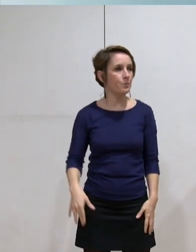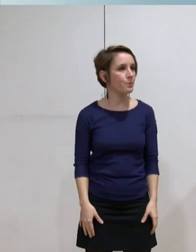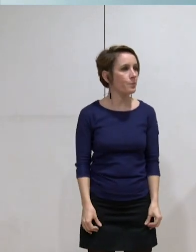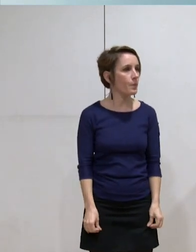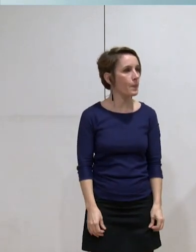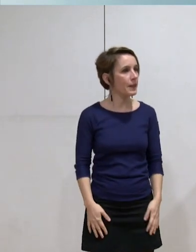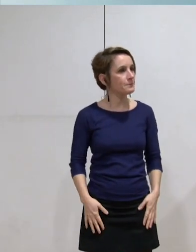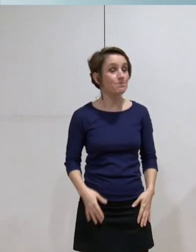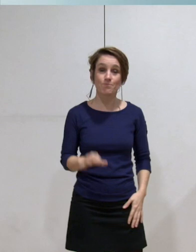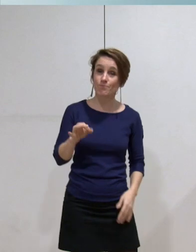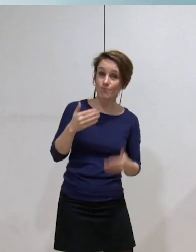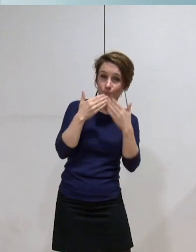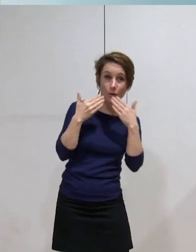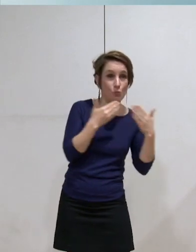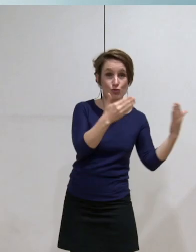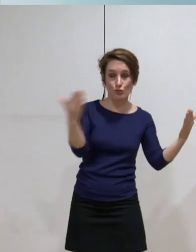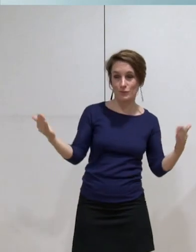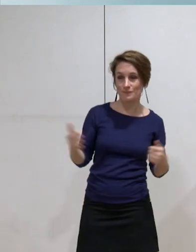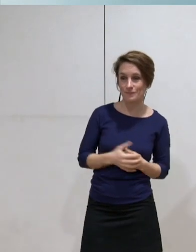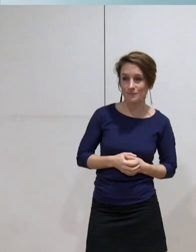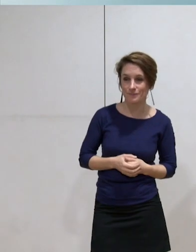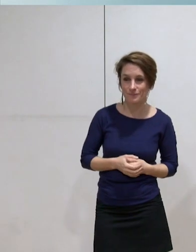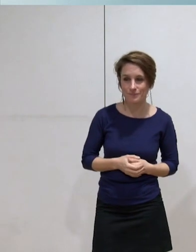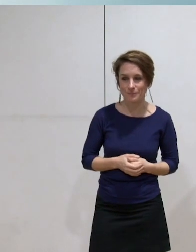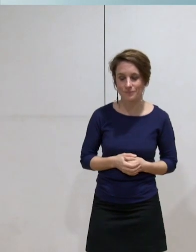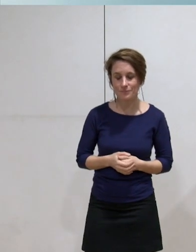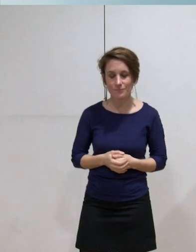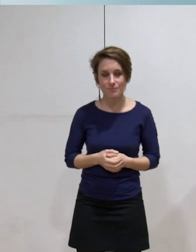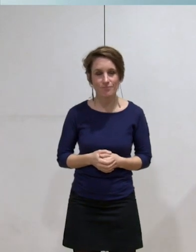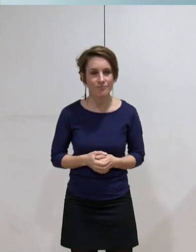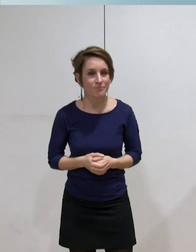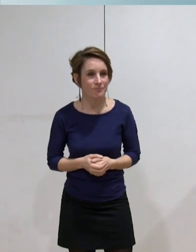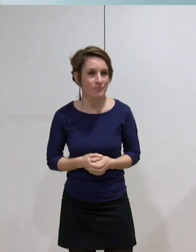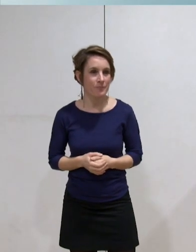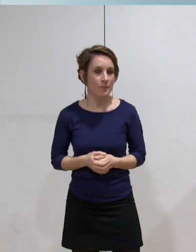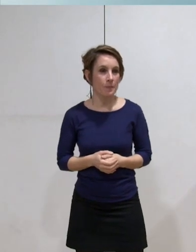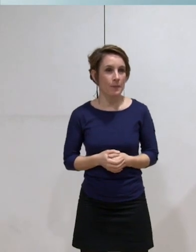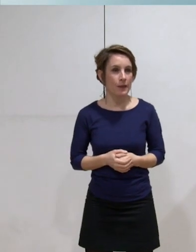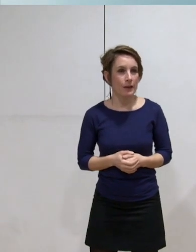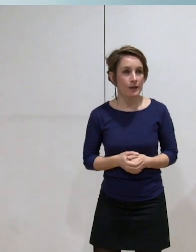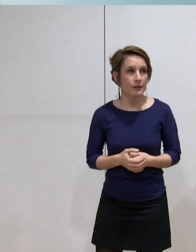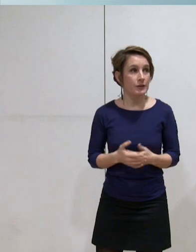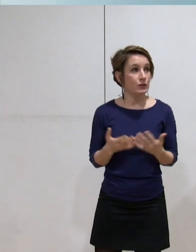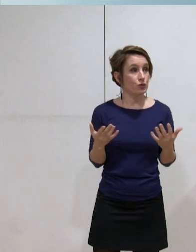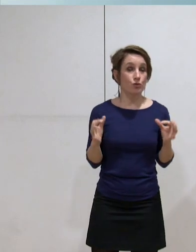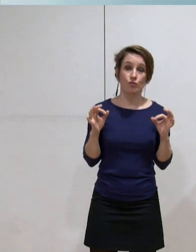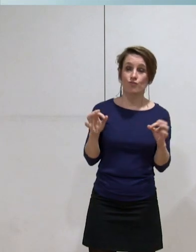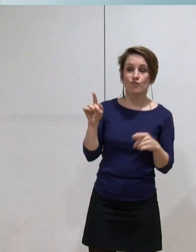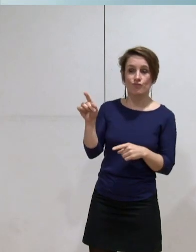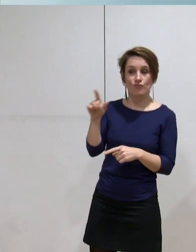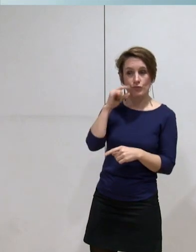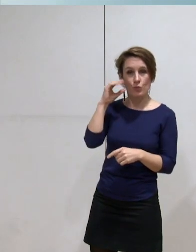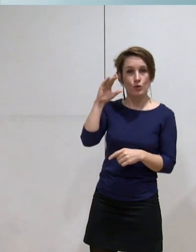oui bonjour à tous et à toutes alors effectivement monsieur chamussi a parlé